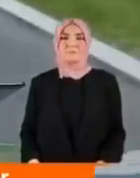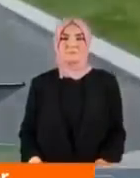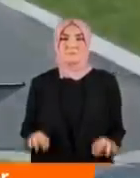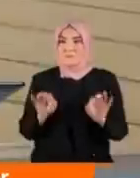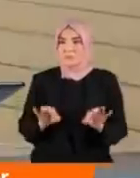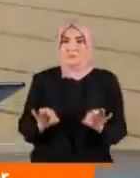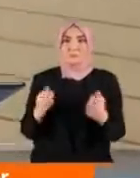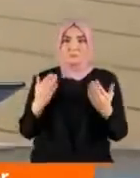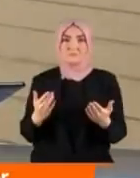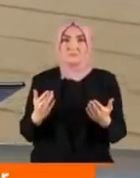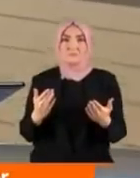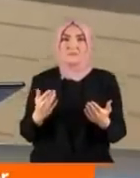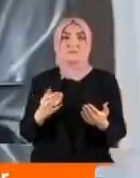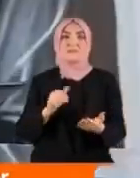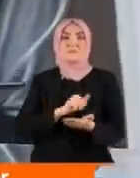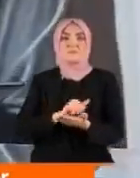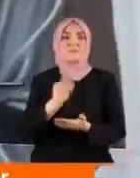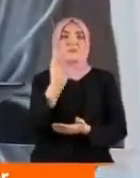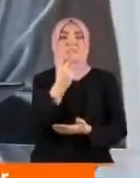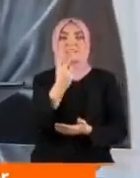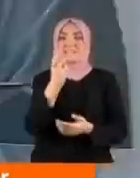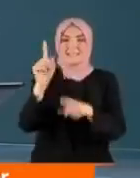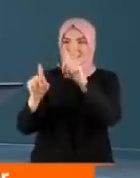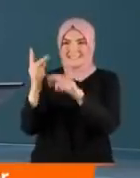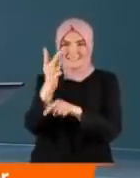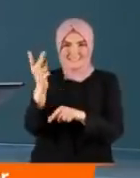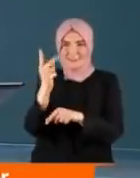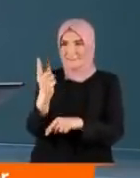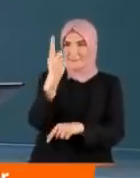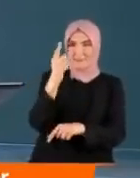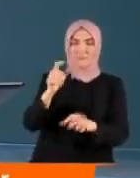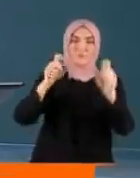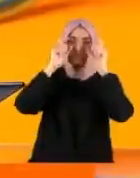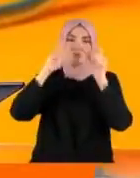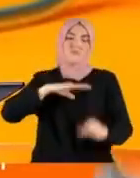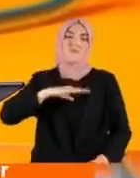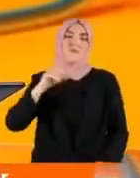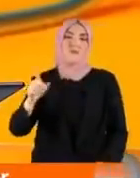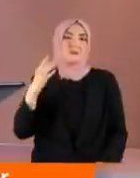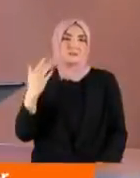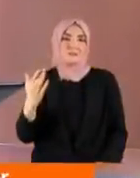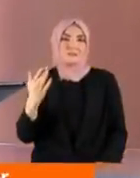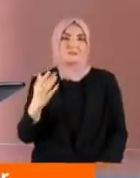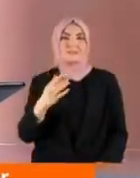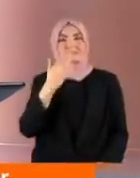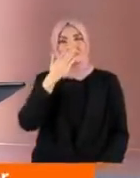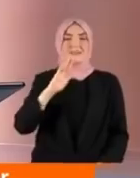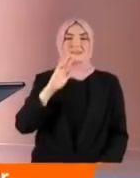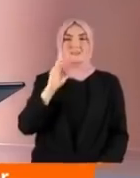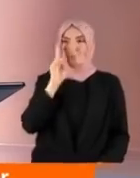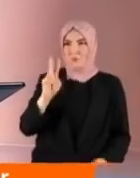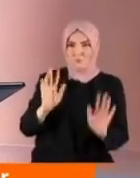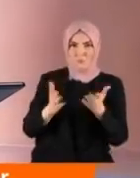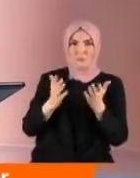Günümüzde neredeyse her iki kişiden biri gözlük kullanıyor. Sadece görme bozukluğu yüzünden değil. Örneğin güneşten korunmak için de gözlük takıyoruz.